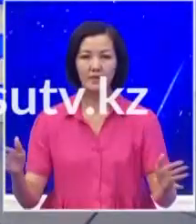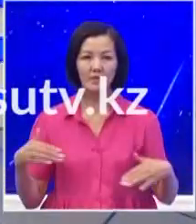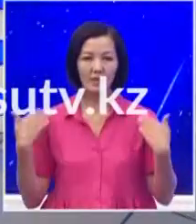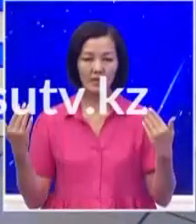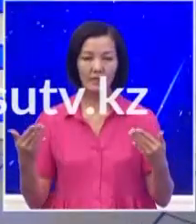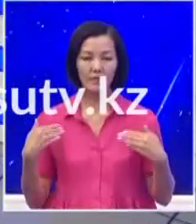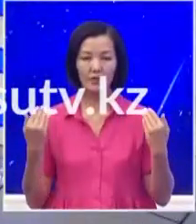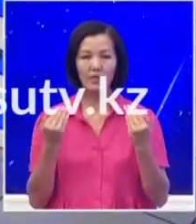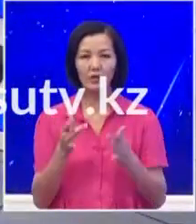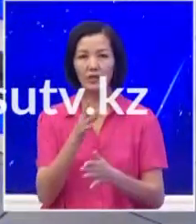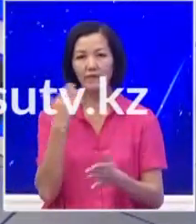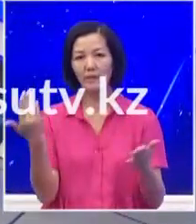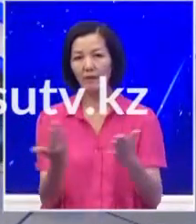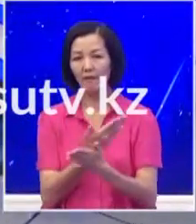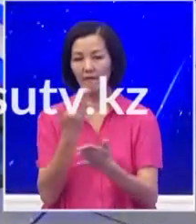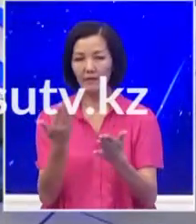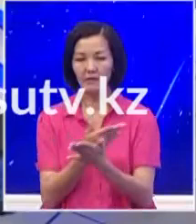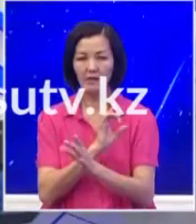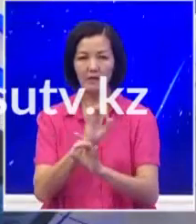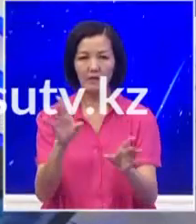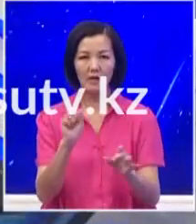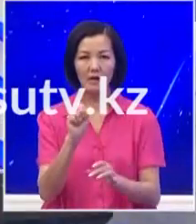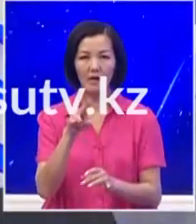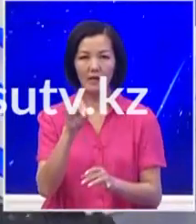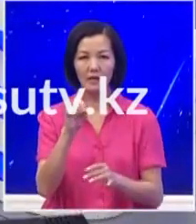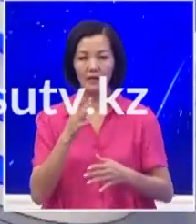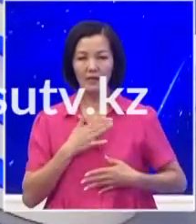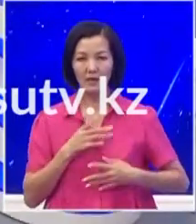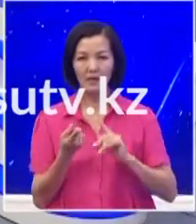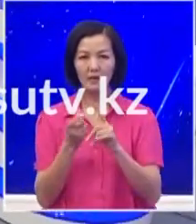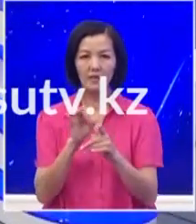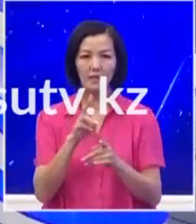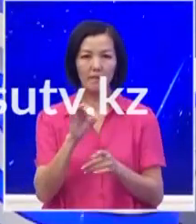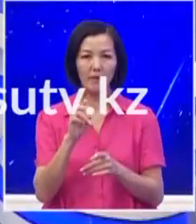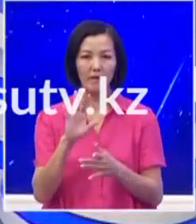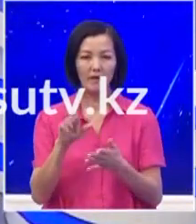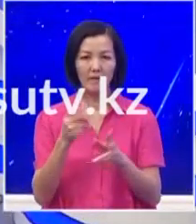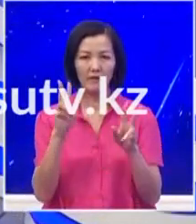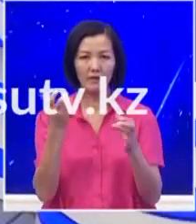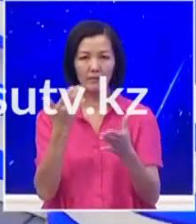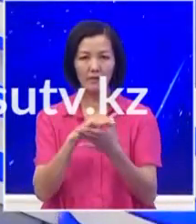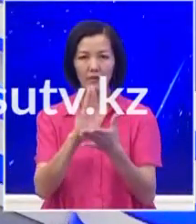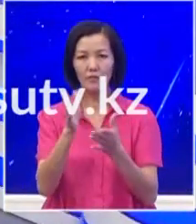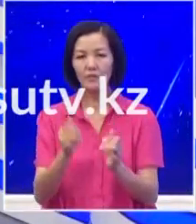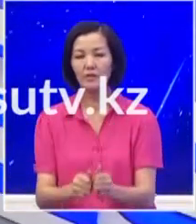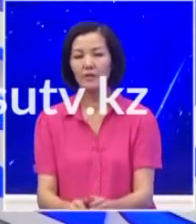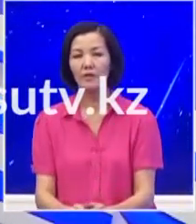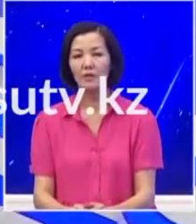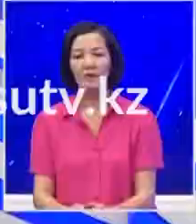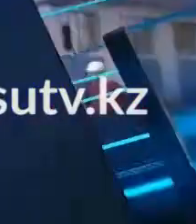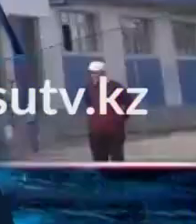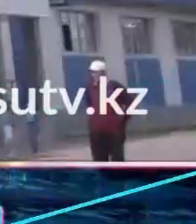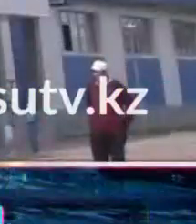Время новостей на телеканале ЖТСУ. Здравствуйте. В студии Дина Смогулова, сурдоперевод Айгуль Станбековой. В начале выпуска коротко о главном.